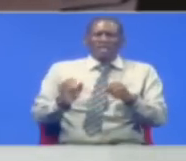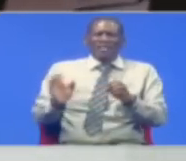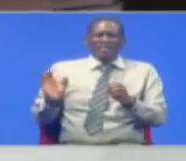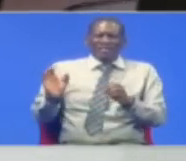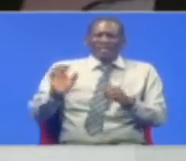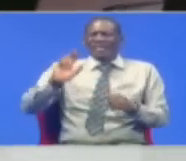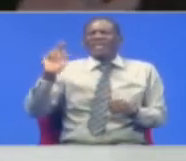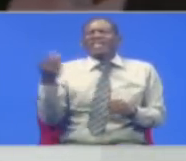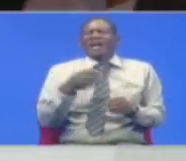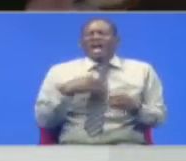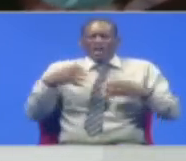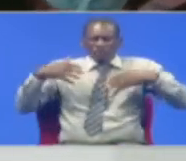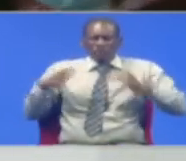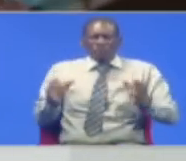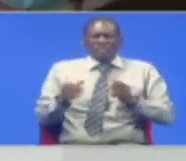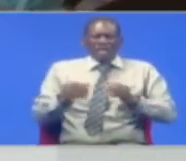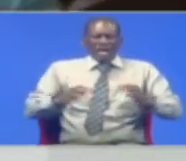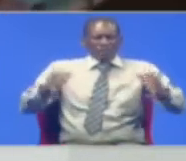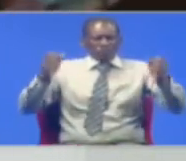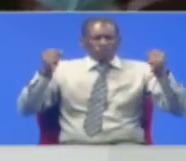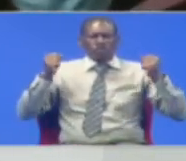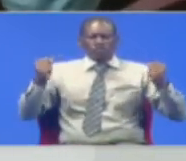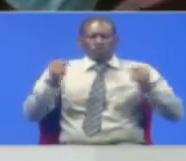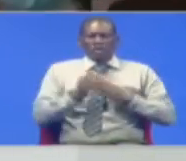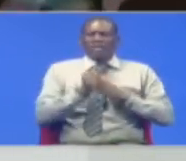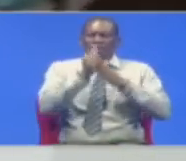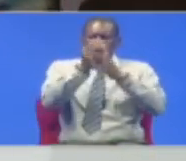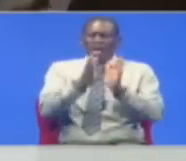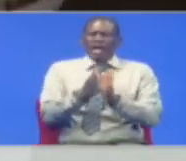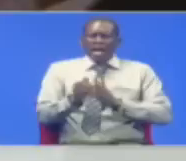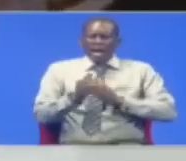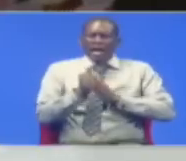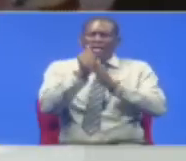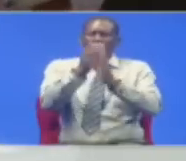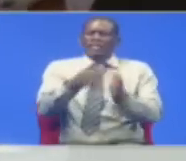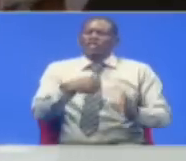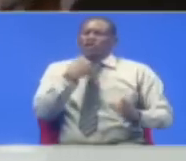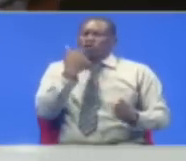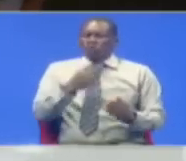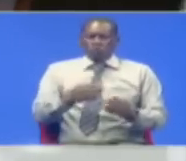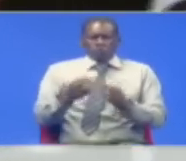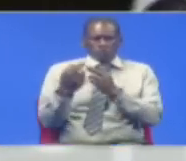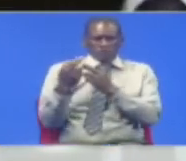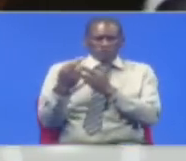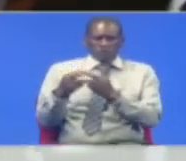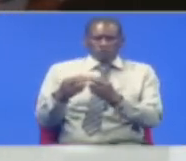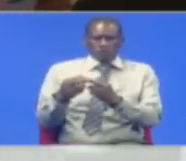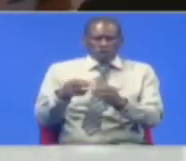limepoteza kiongozi shujaa, kiongozi ambaye amesimamia haki